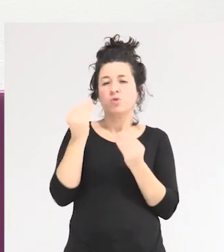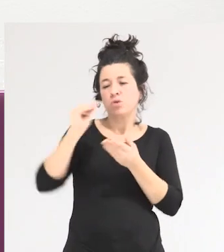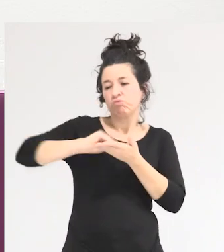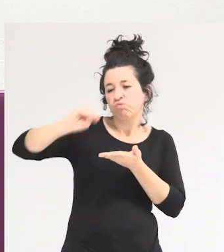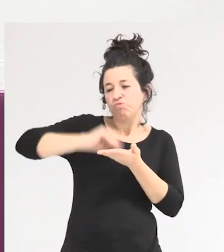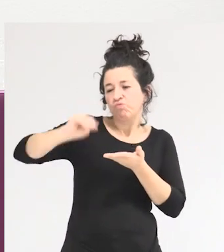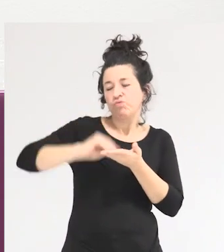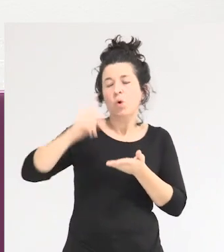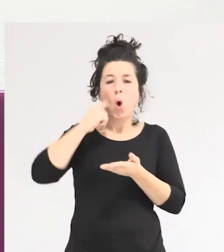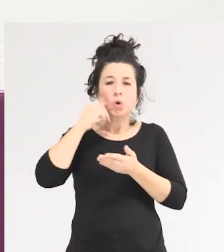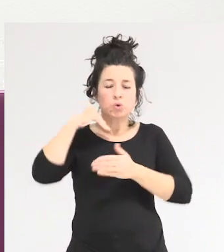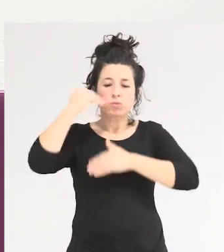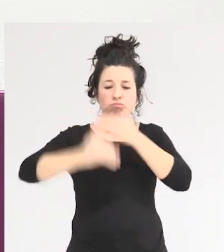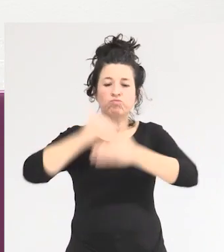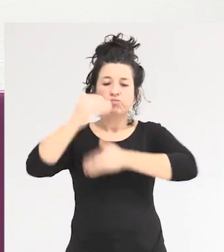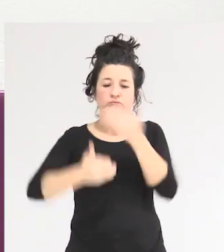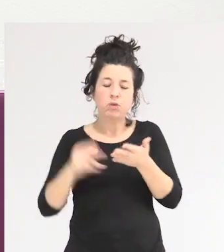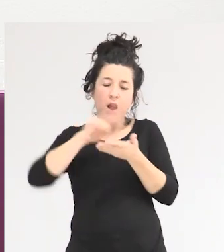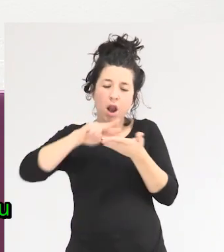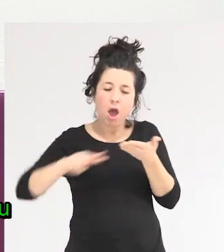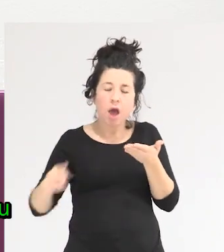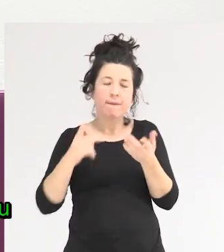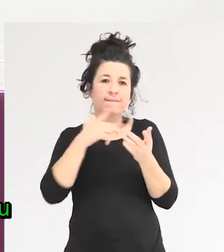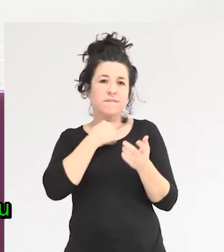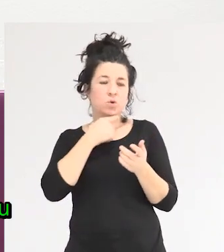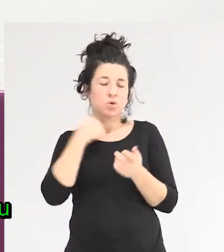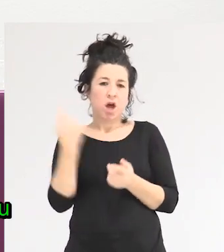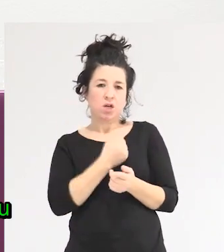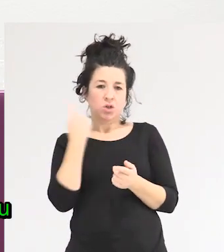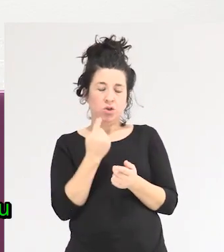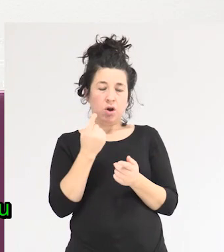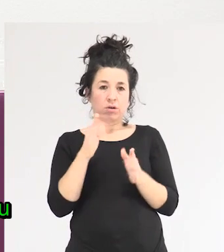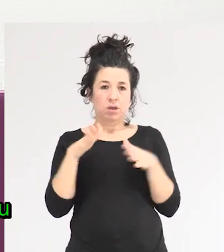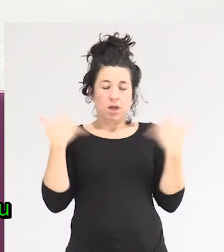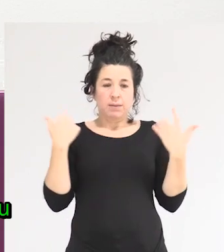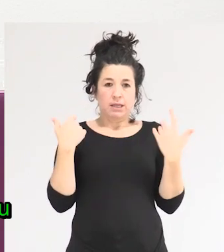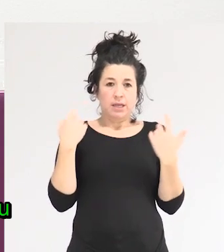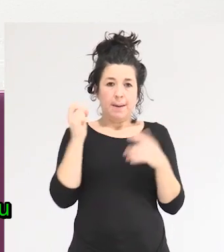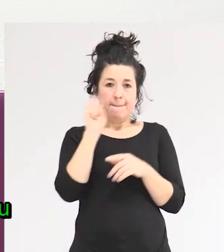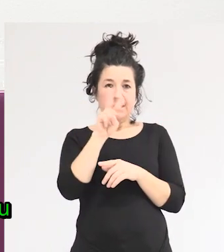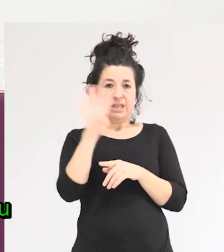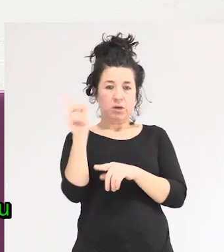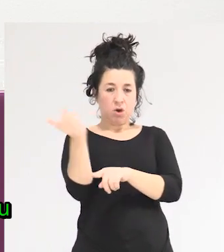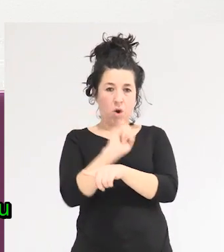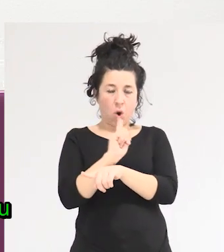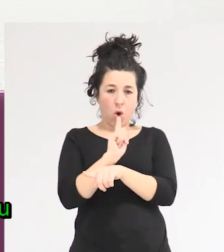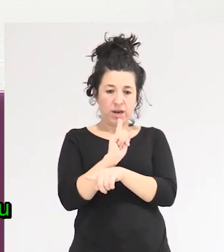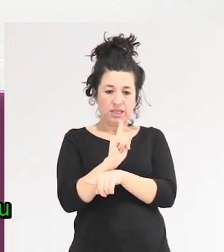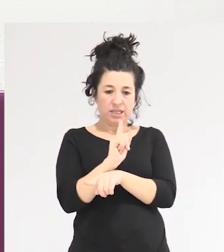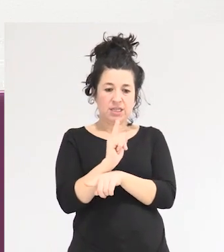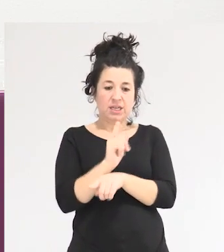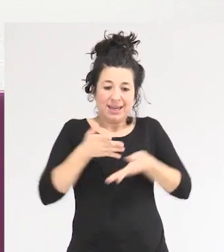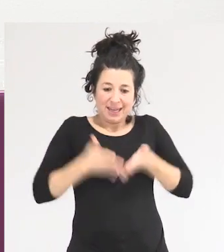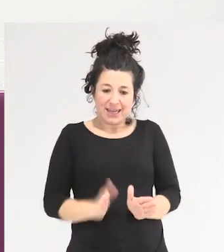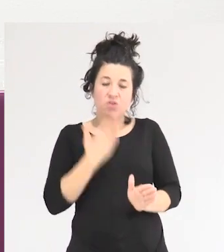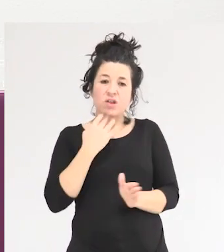egotea gustoko zuena, asko irakurtzen zuena, eta batean 24 ordu pasatu behar ditu Julian 4 urteko umearekin,